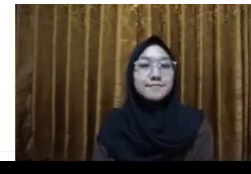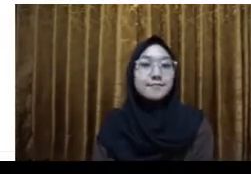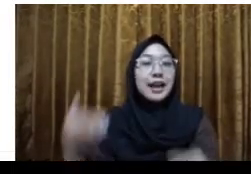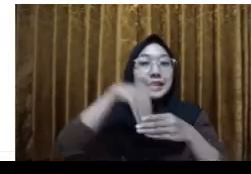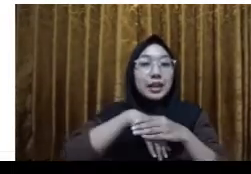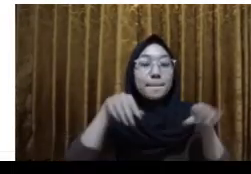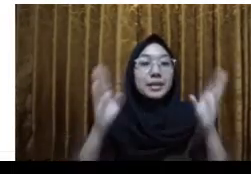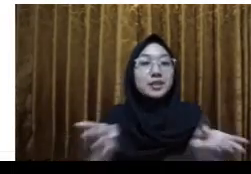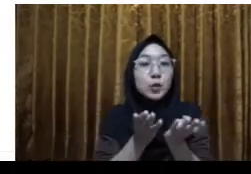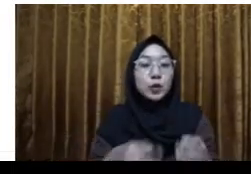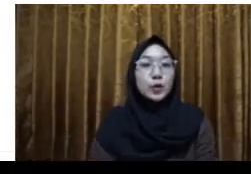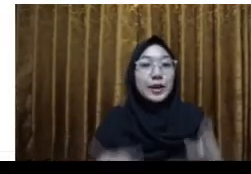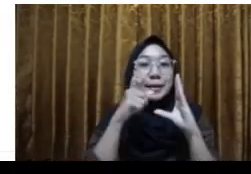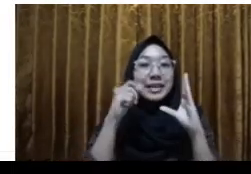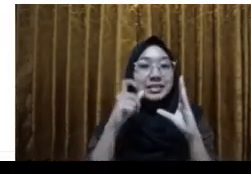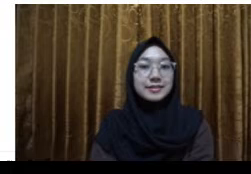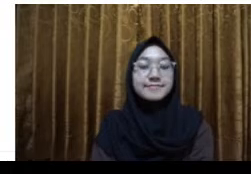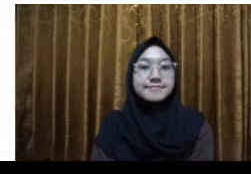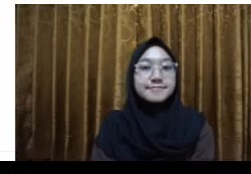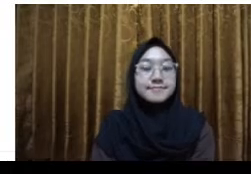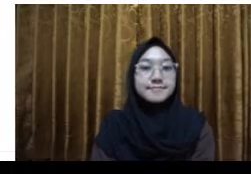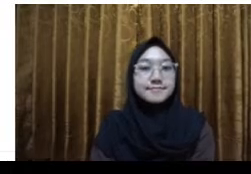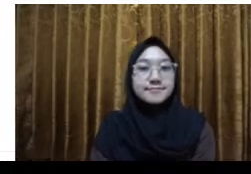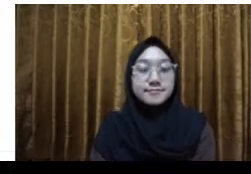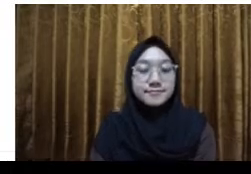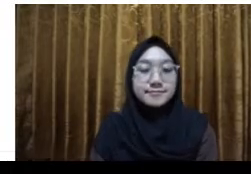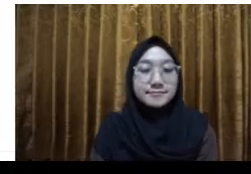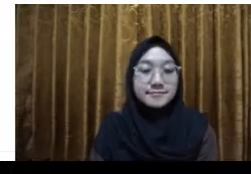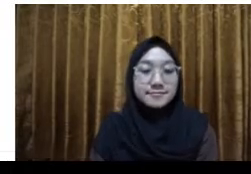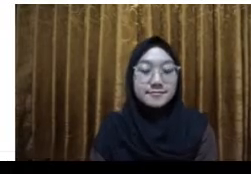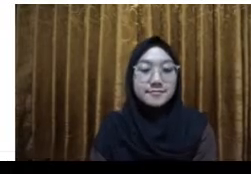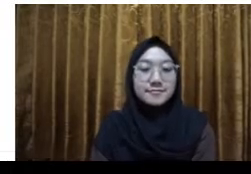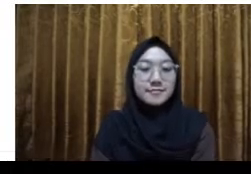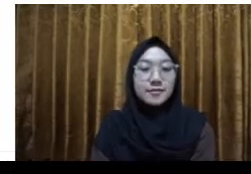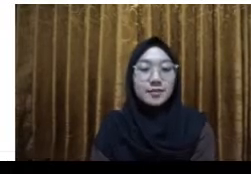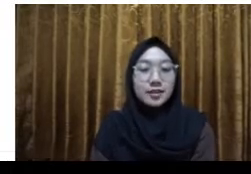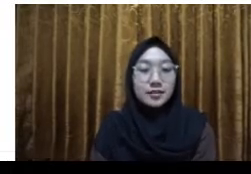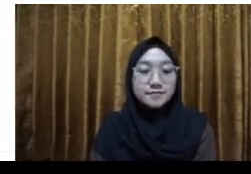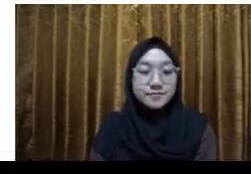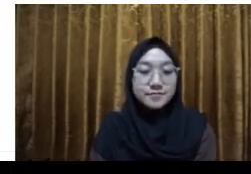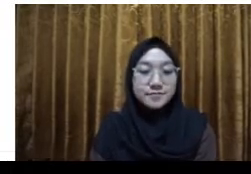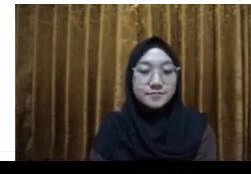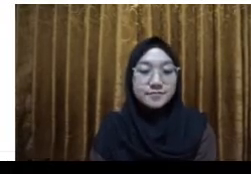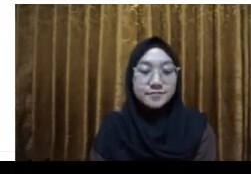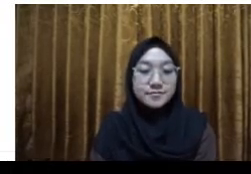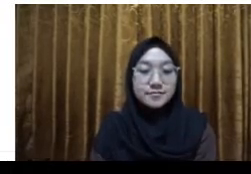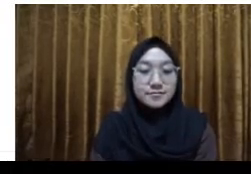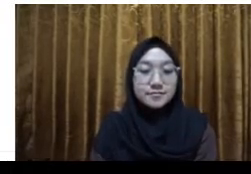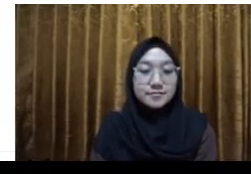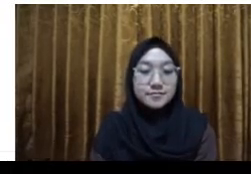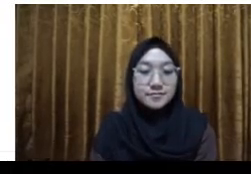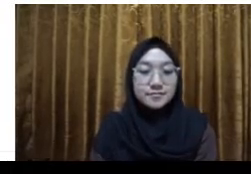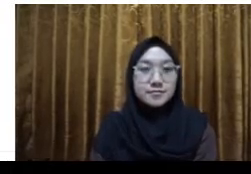million 121,010 2021.pdf 5 of 81 AP 199